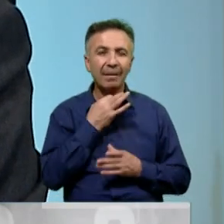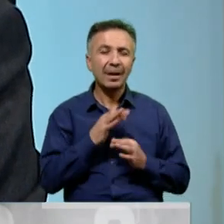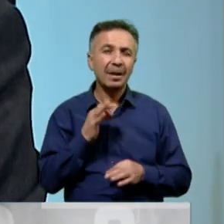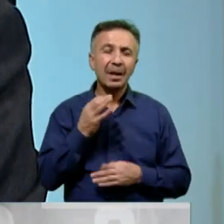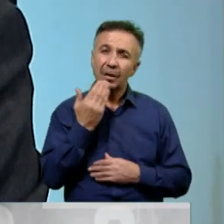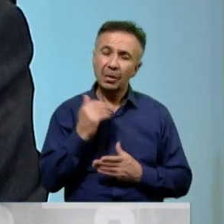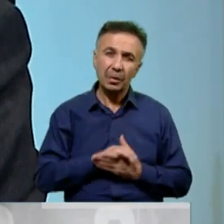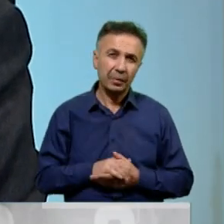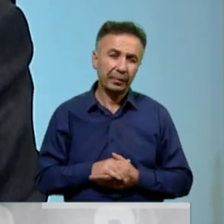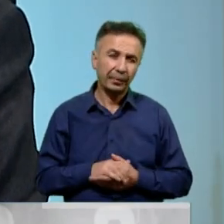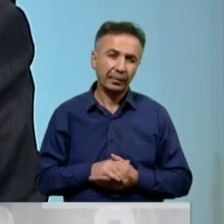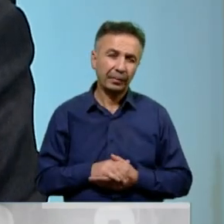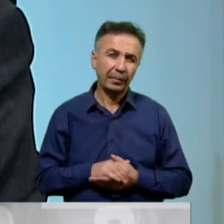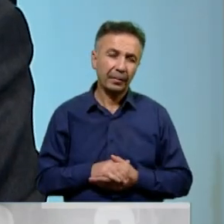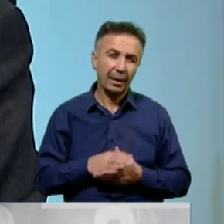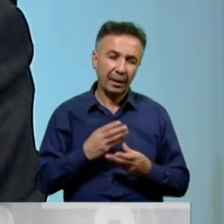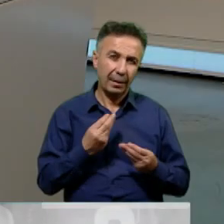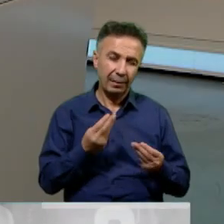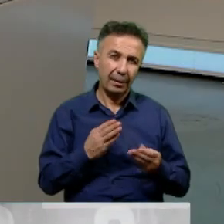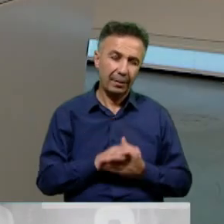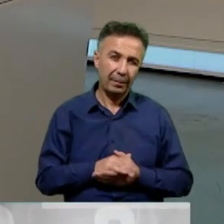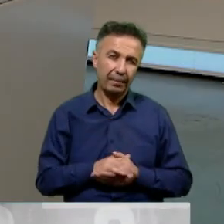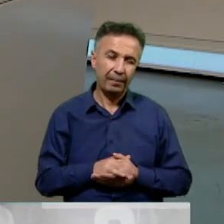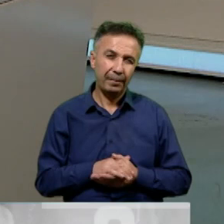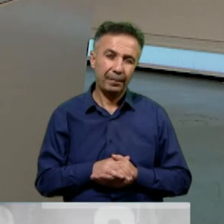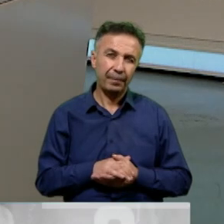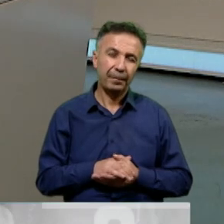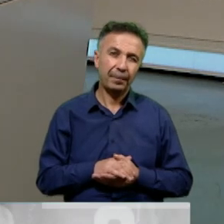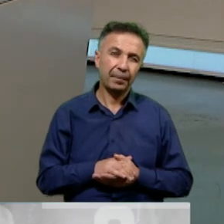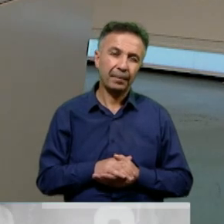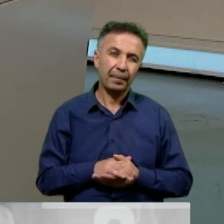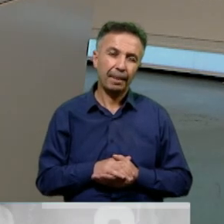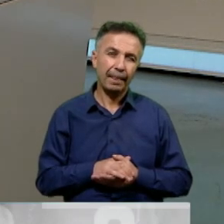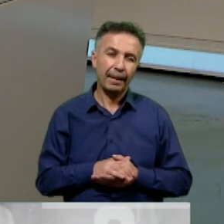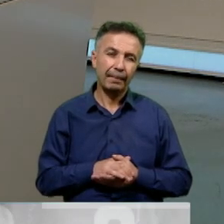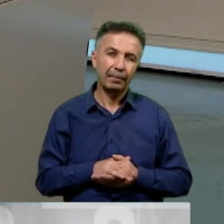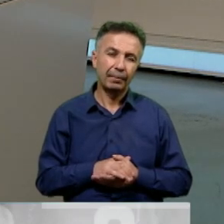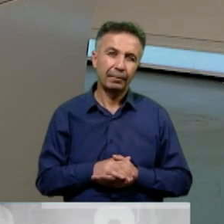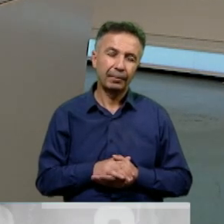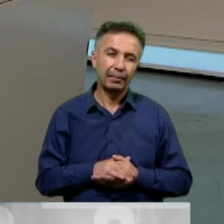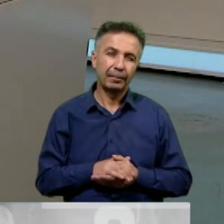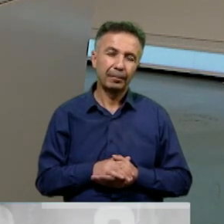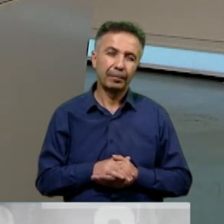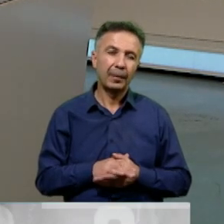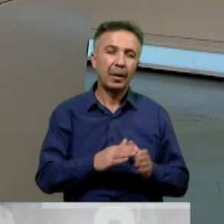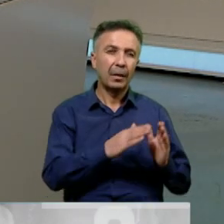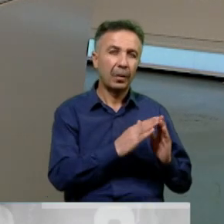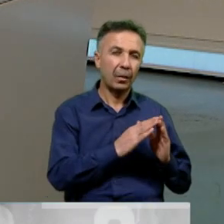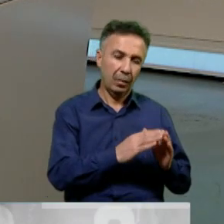yok. Verdiğimiz insanlara yine verelim, muhabbet olsun. Verin ne olacak yani?